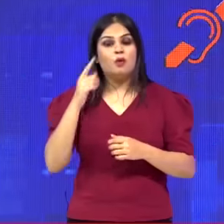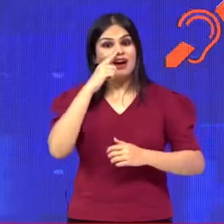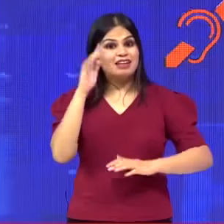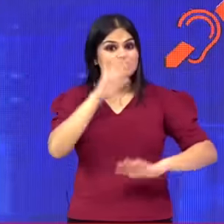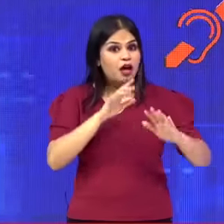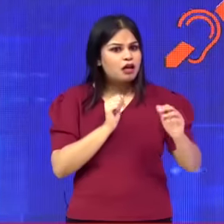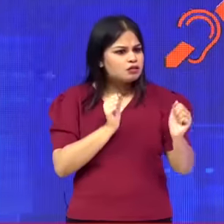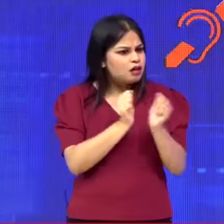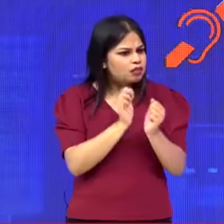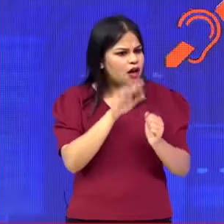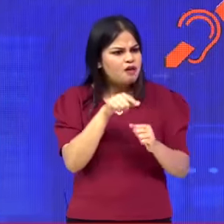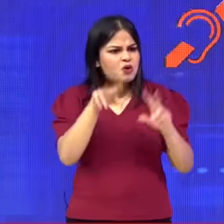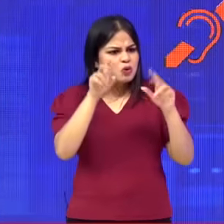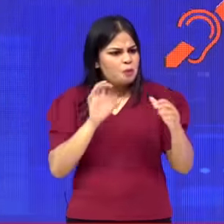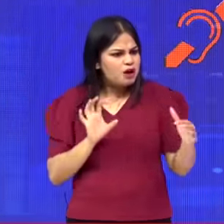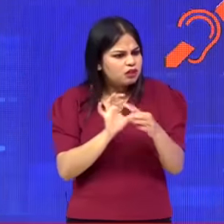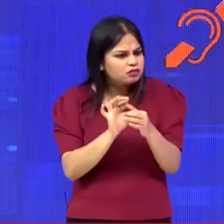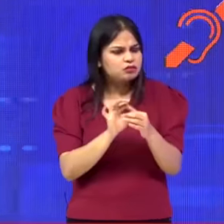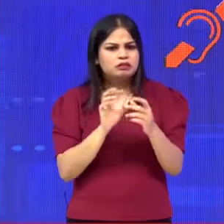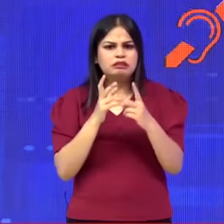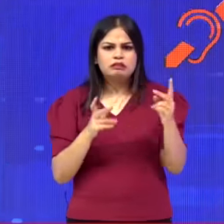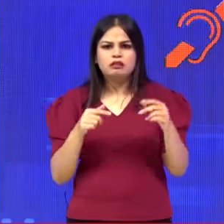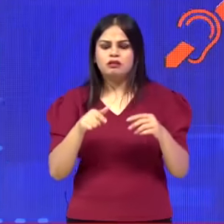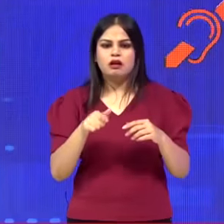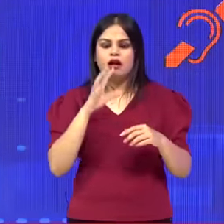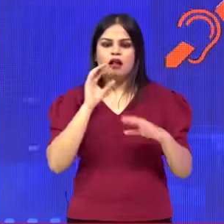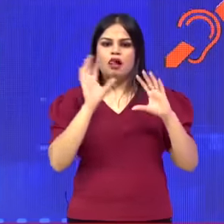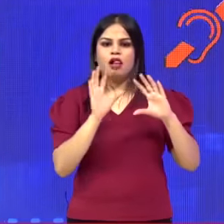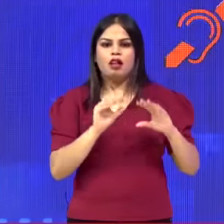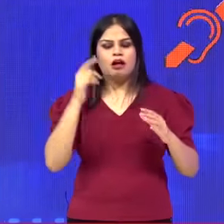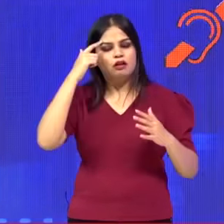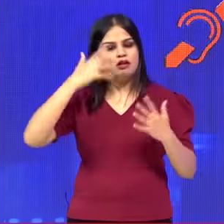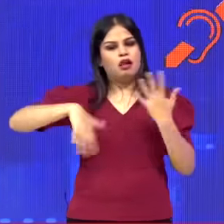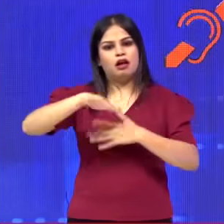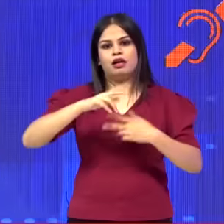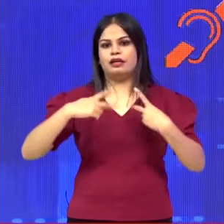sath ye topic, ye, it was very messed up, very messed up.